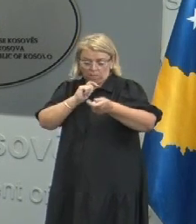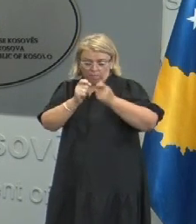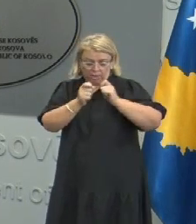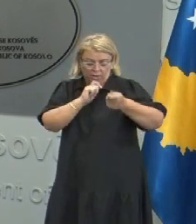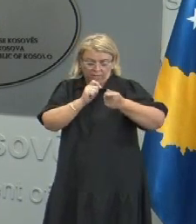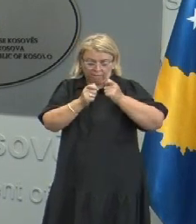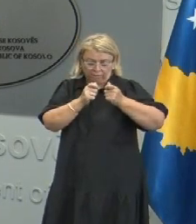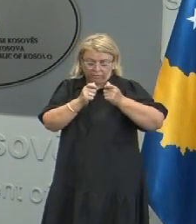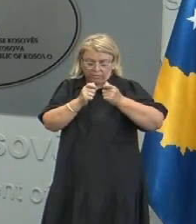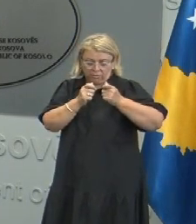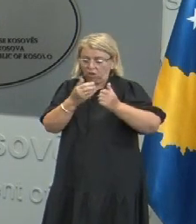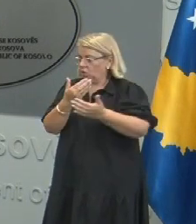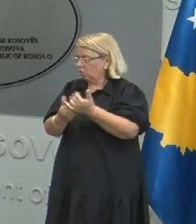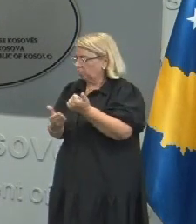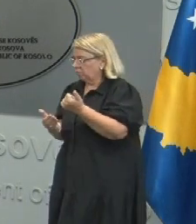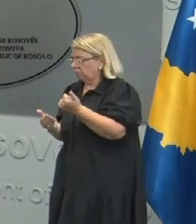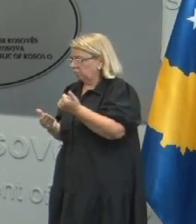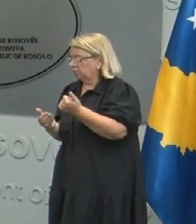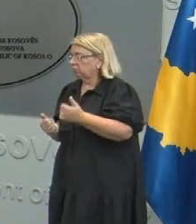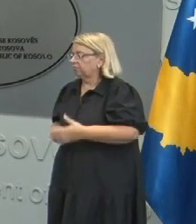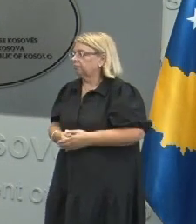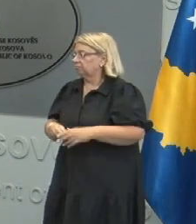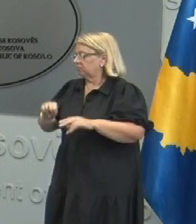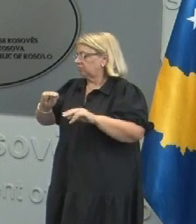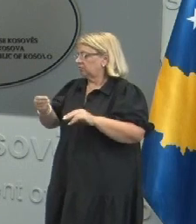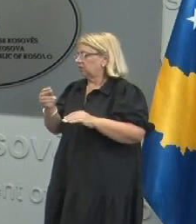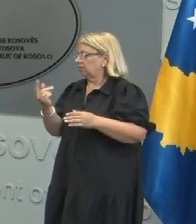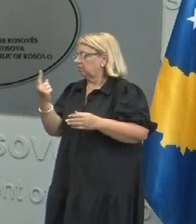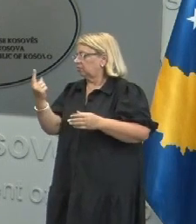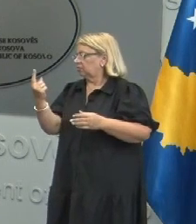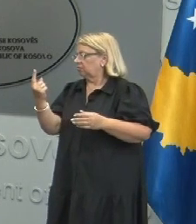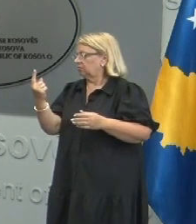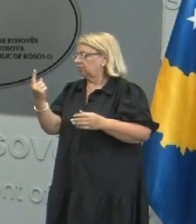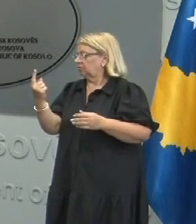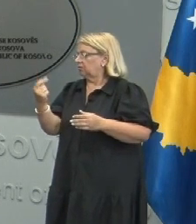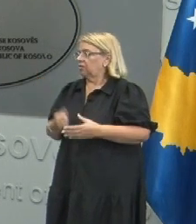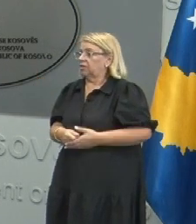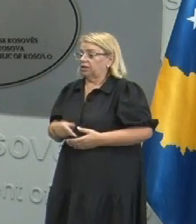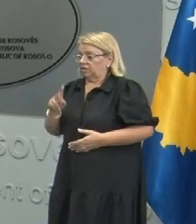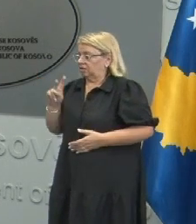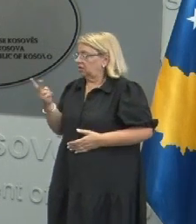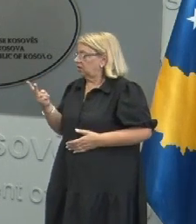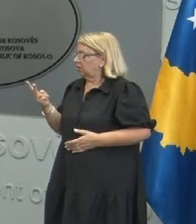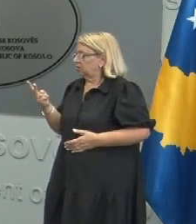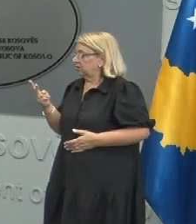i mungon të vetëm në nënshkrimi, ndërka që në anën tjetër,